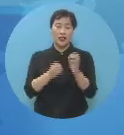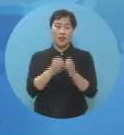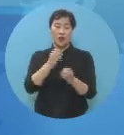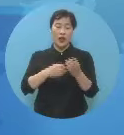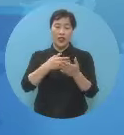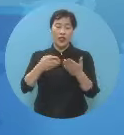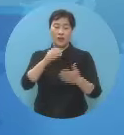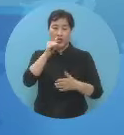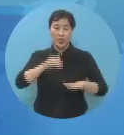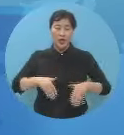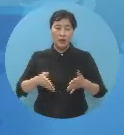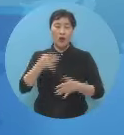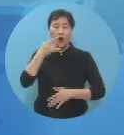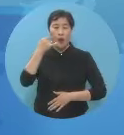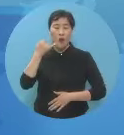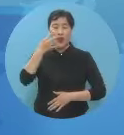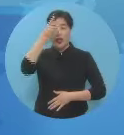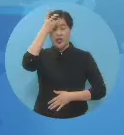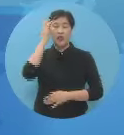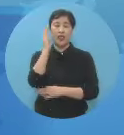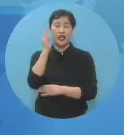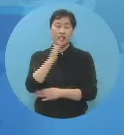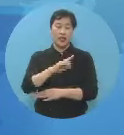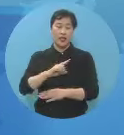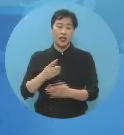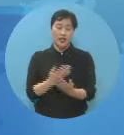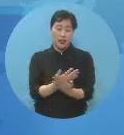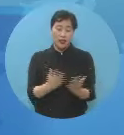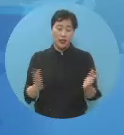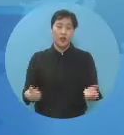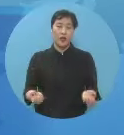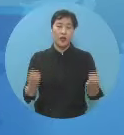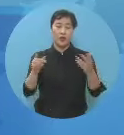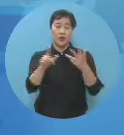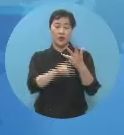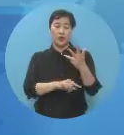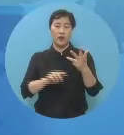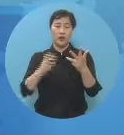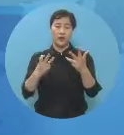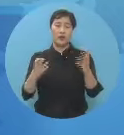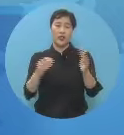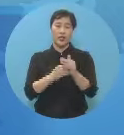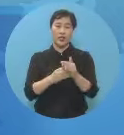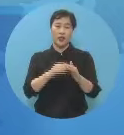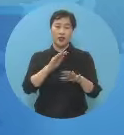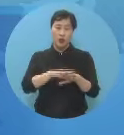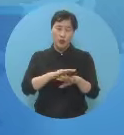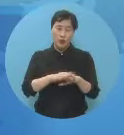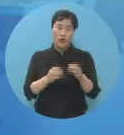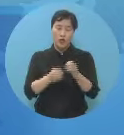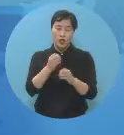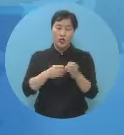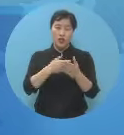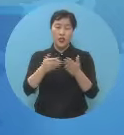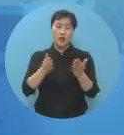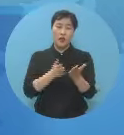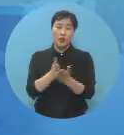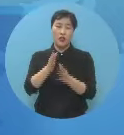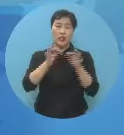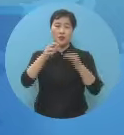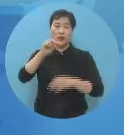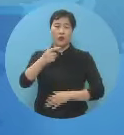있는 남도 어머니의 농경예술이야기 전시회를 7월 13일까지 엽니다. 농부화가이자 시인인 김순복